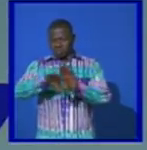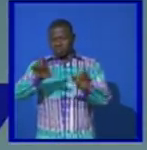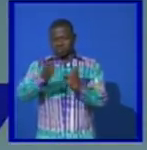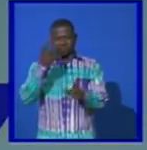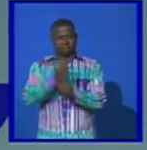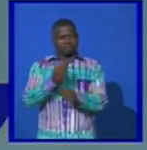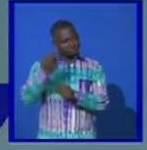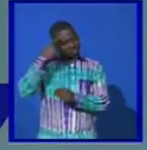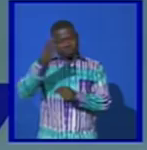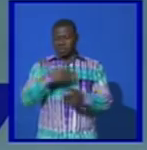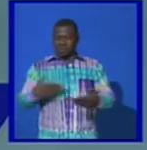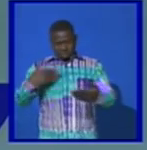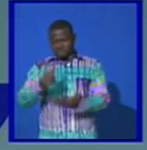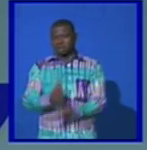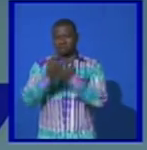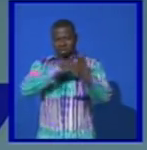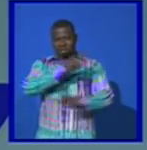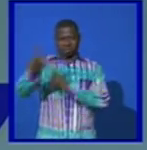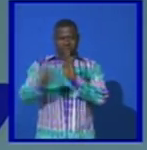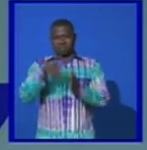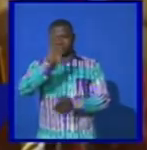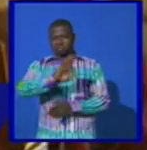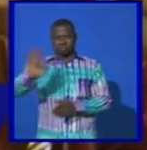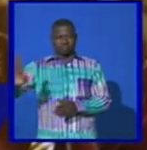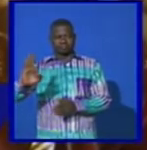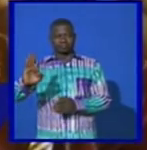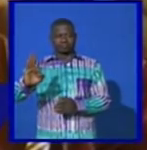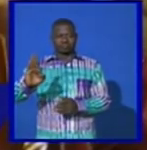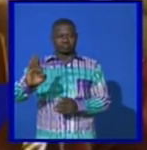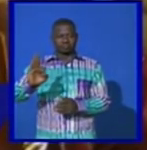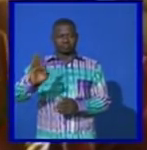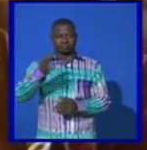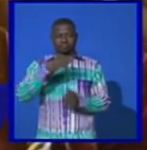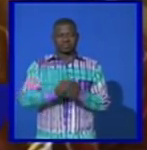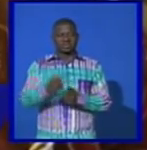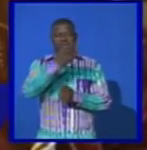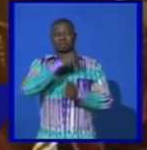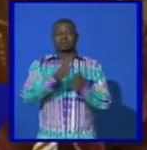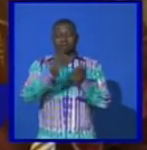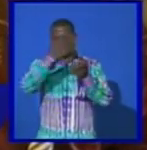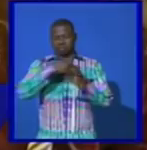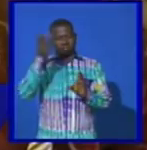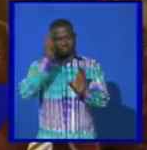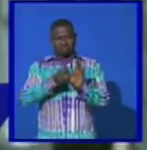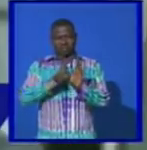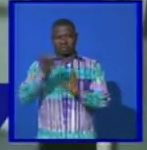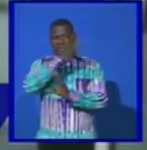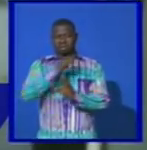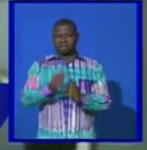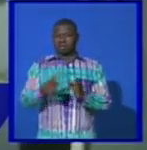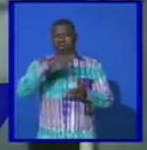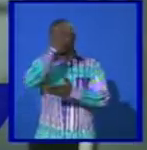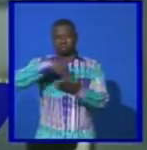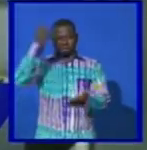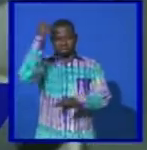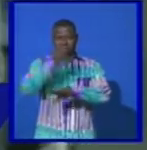plus accessible aux populations burkinabées. Le shutdown ou la paralysie partielle de l'administration fédérale